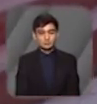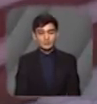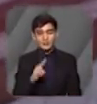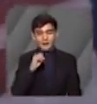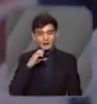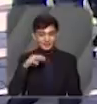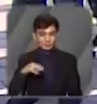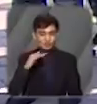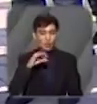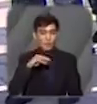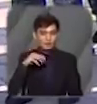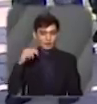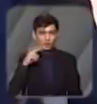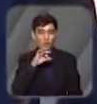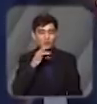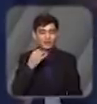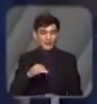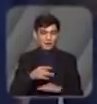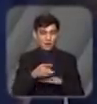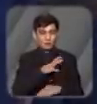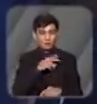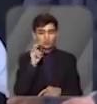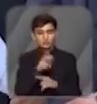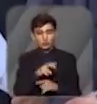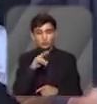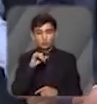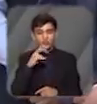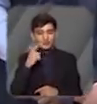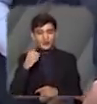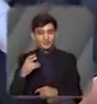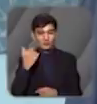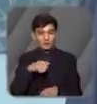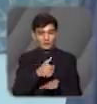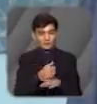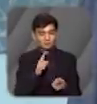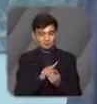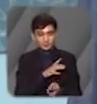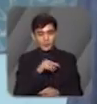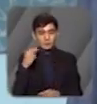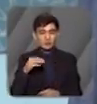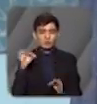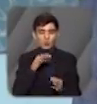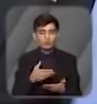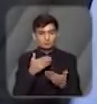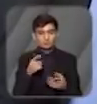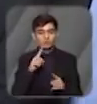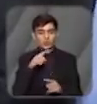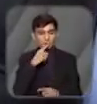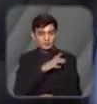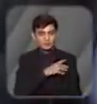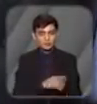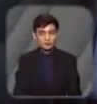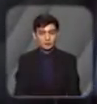Қасым Жомарт Тоқаев Қордай ауданында Дұңған диаспорасымен кездесті. Президент ауыл тұрғындарына нені ескертті?